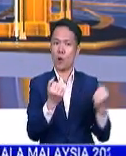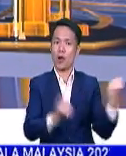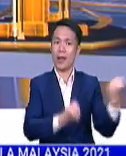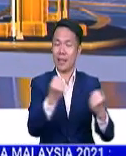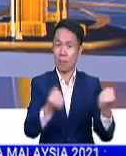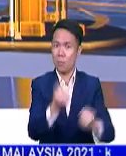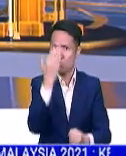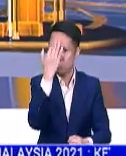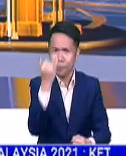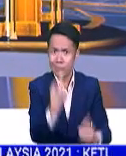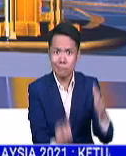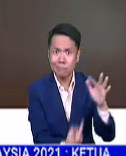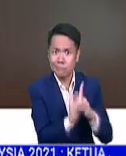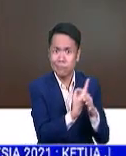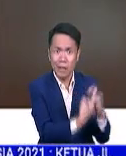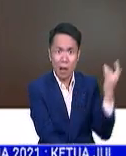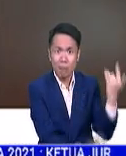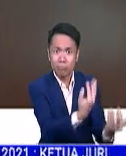tersebut.